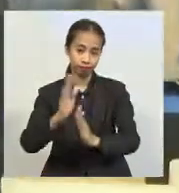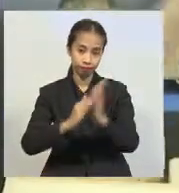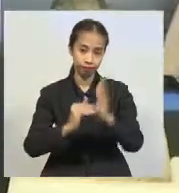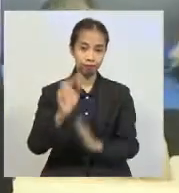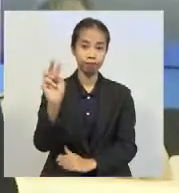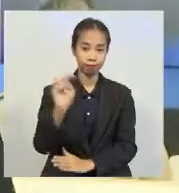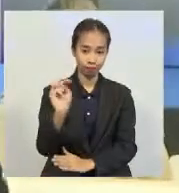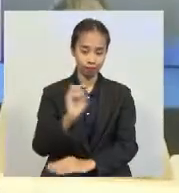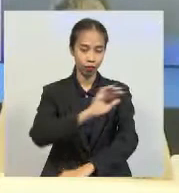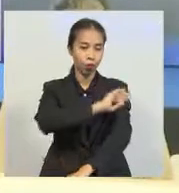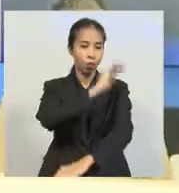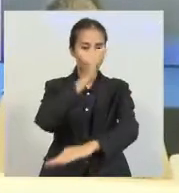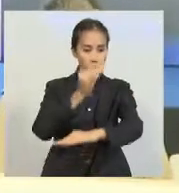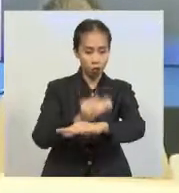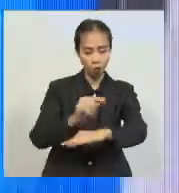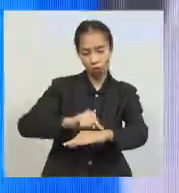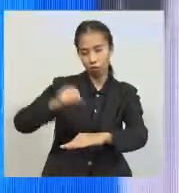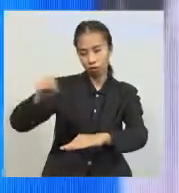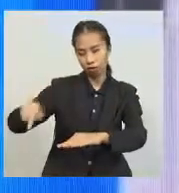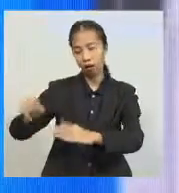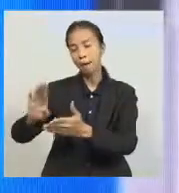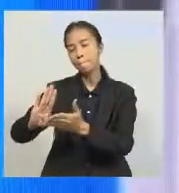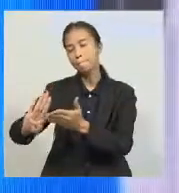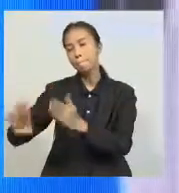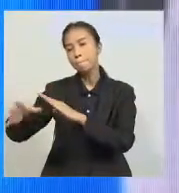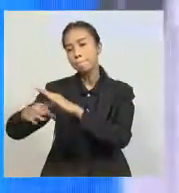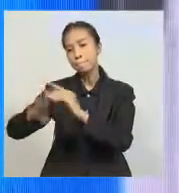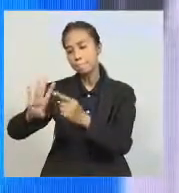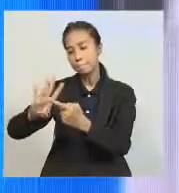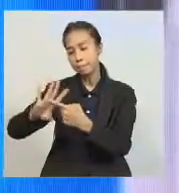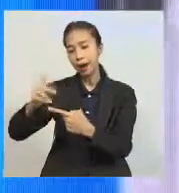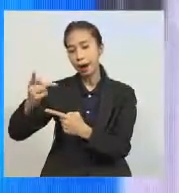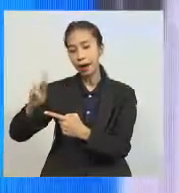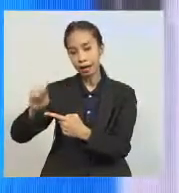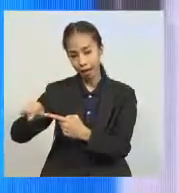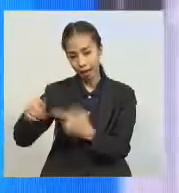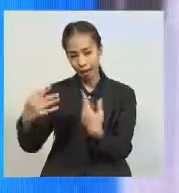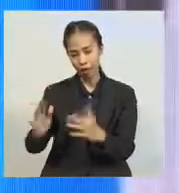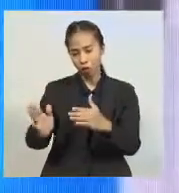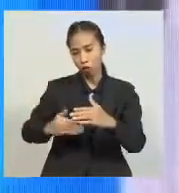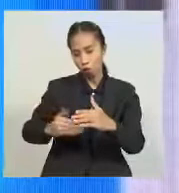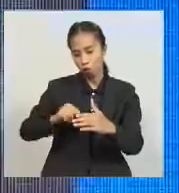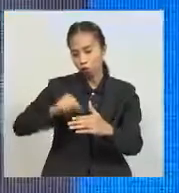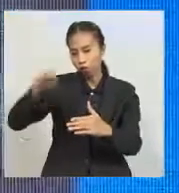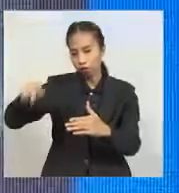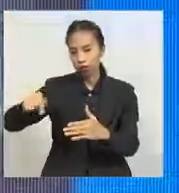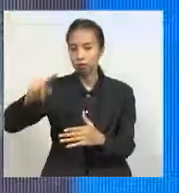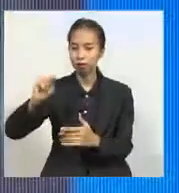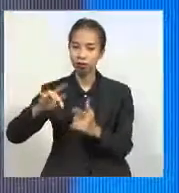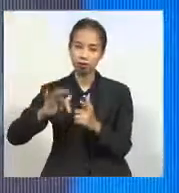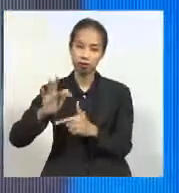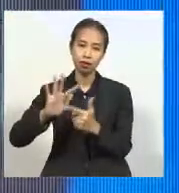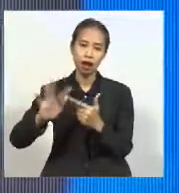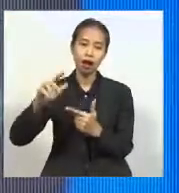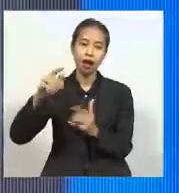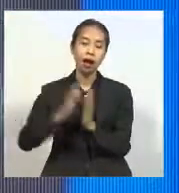ายช่วงหัวลำโพงบางแคและช่วงต่อปูนท่าพระนะครับซึ่งถือว่าเป็นเส้นทางที่รัฐบาลนั้นให้ความสำคัญและได้มีมาตรการเร่ง